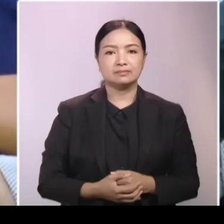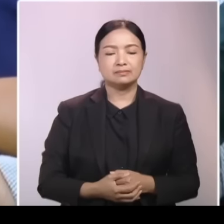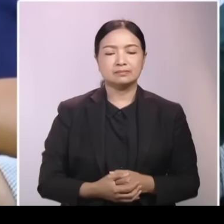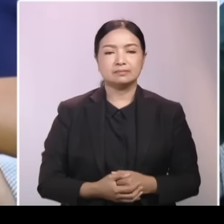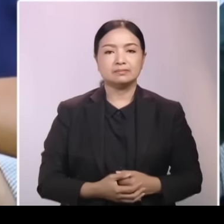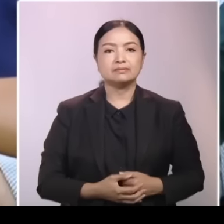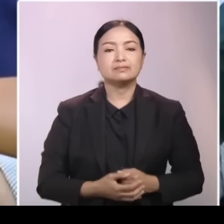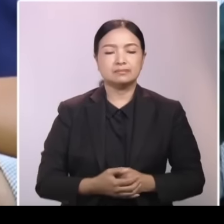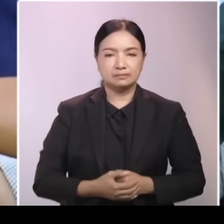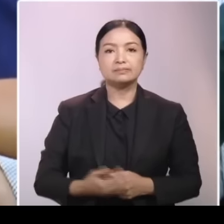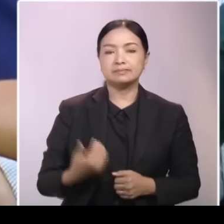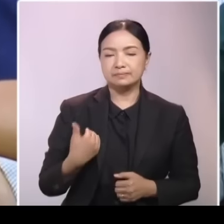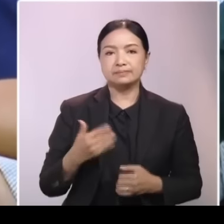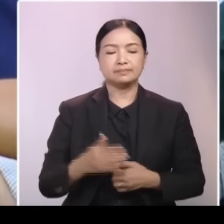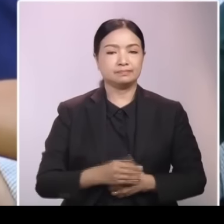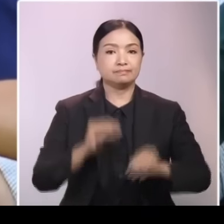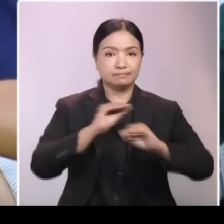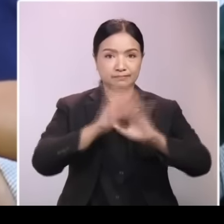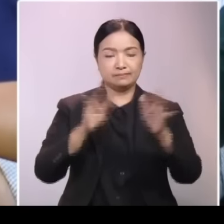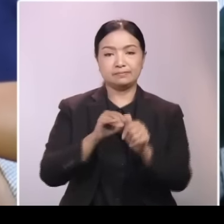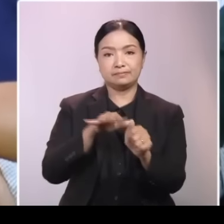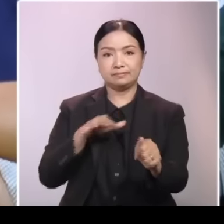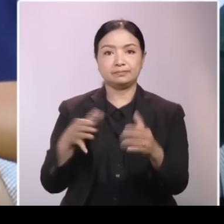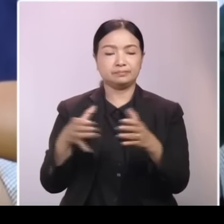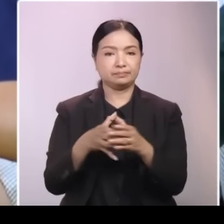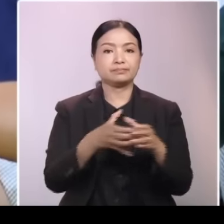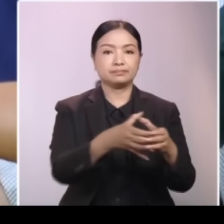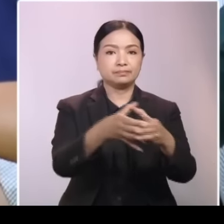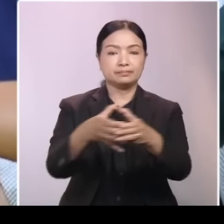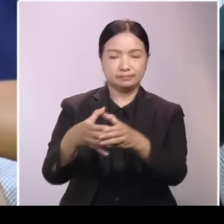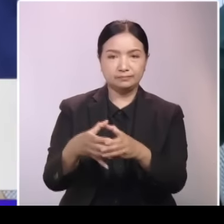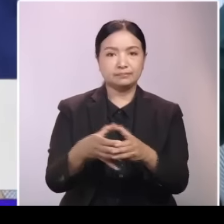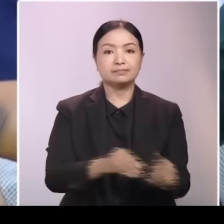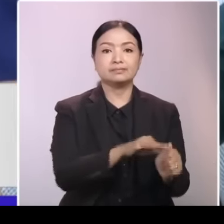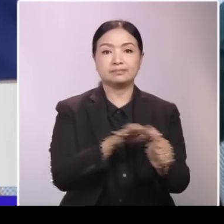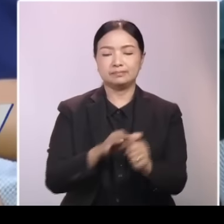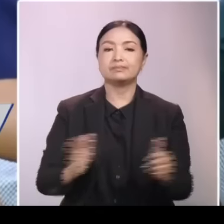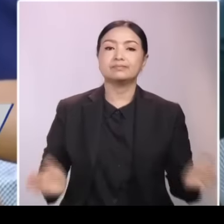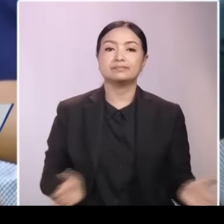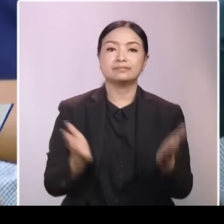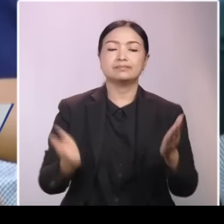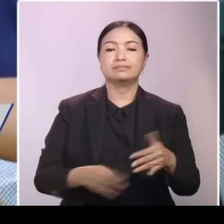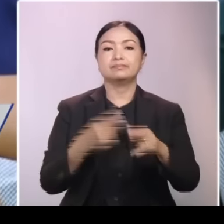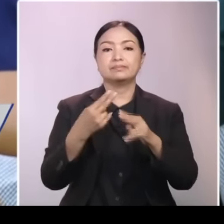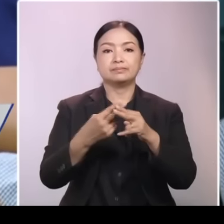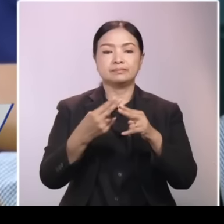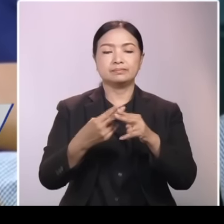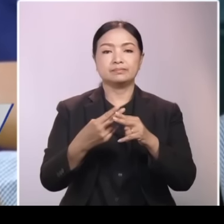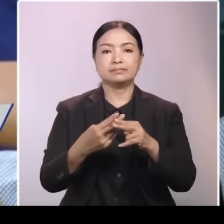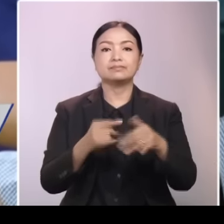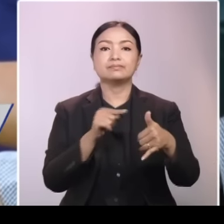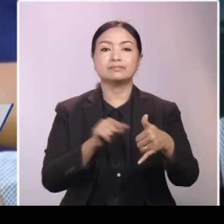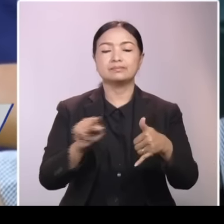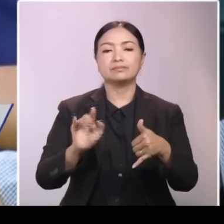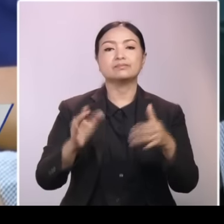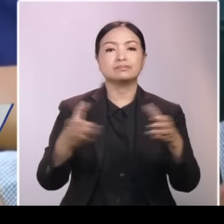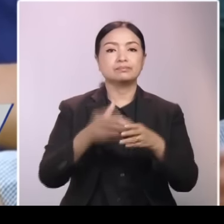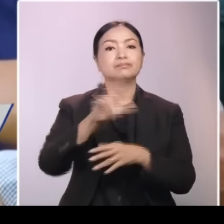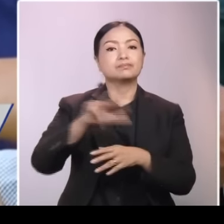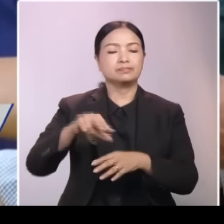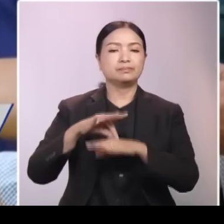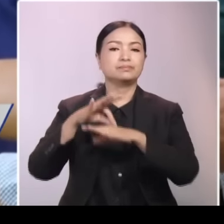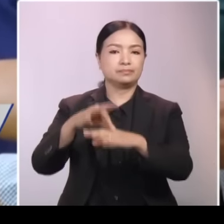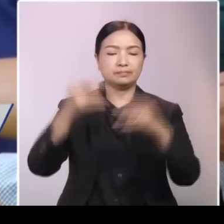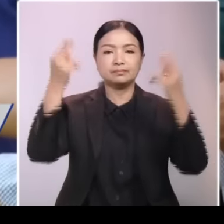้ขณะเดียวกันก็มีท่าทีที่ชัดเจนจากแกนนำพรรคร่วมรัฐบาลค่ะว่าจะสนับสนุนแคนดิเดตนายกรัฐมนตรีจากพรรคเพื่อไทยเป็นนาย